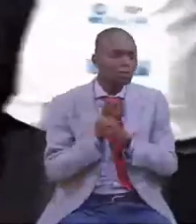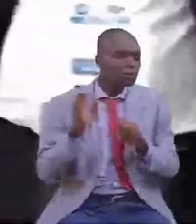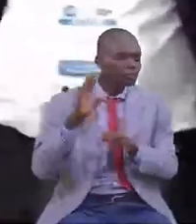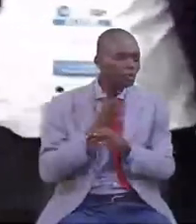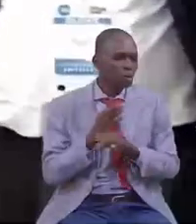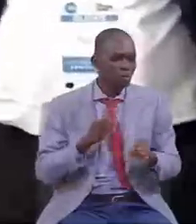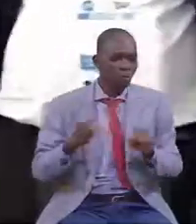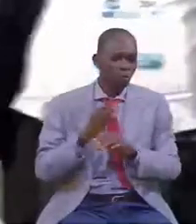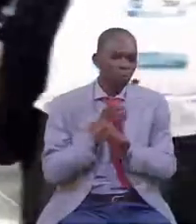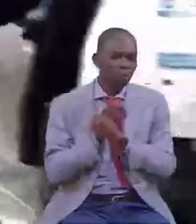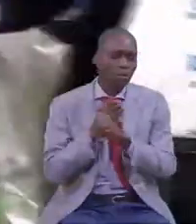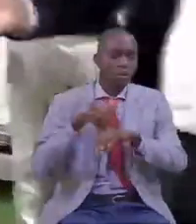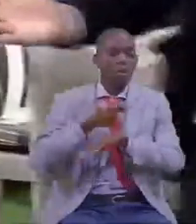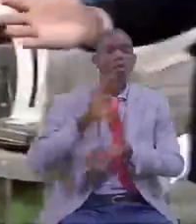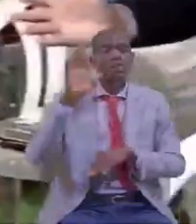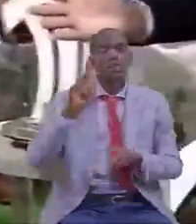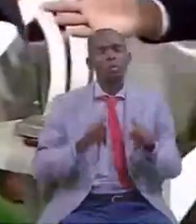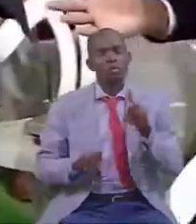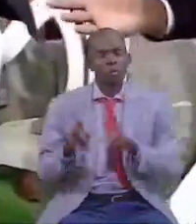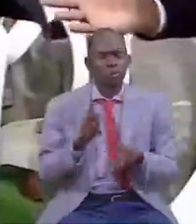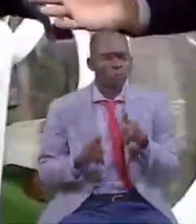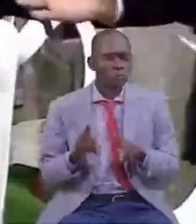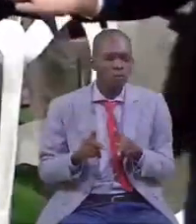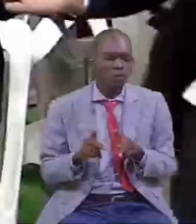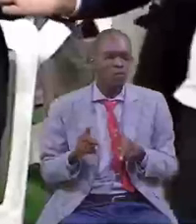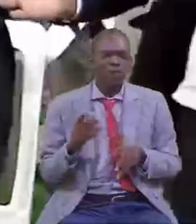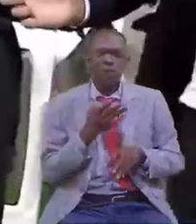Envoie le premier. Envoie la puissance.